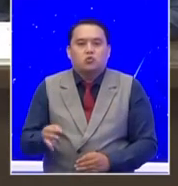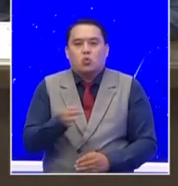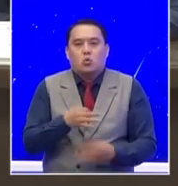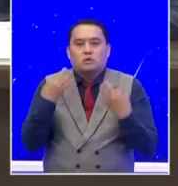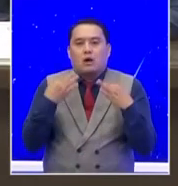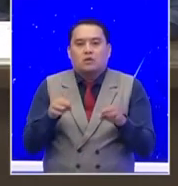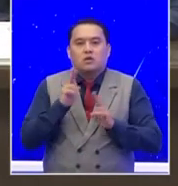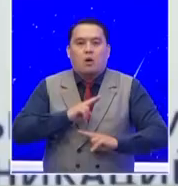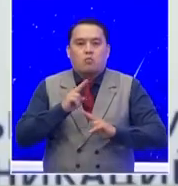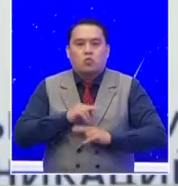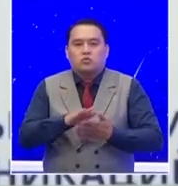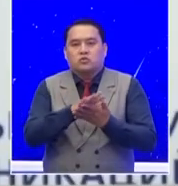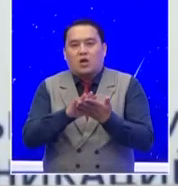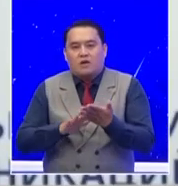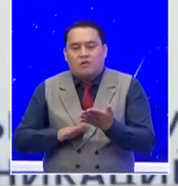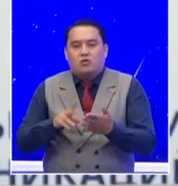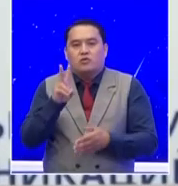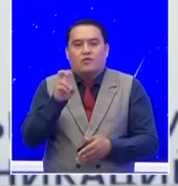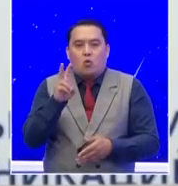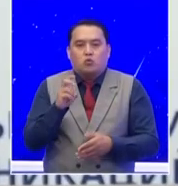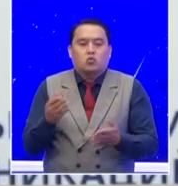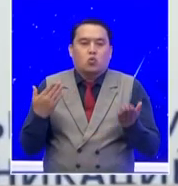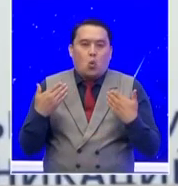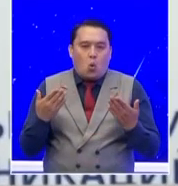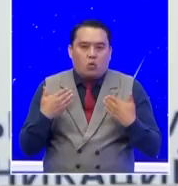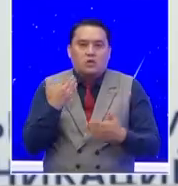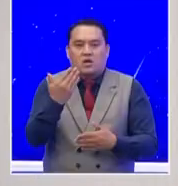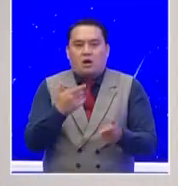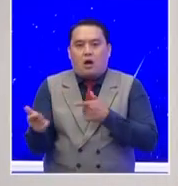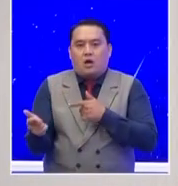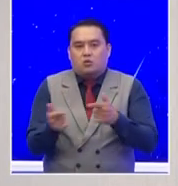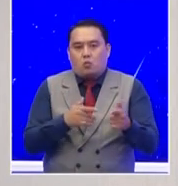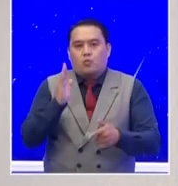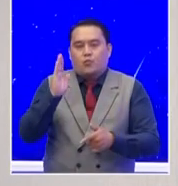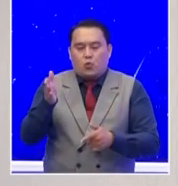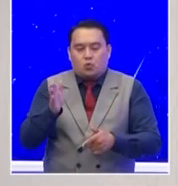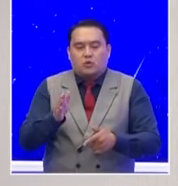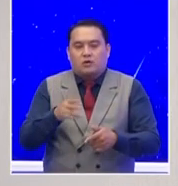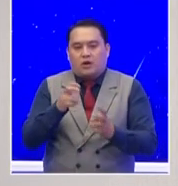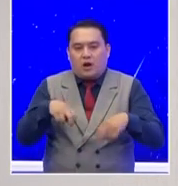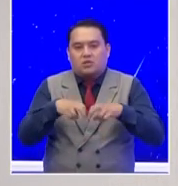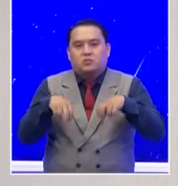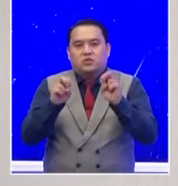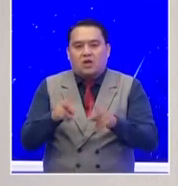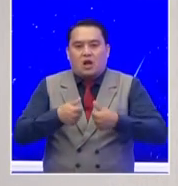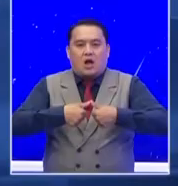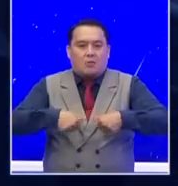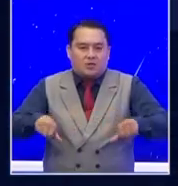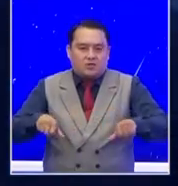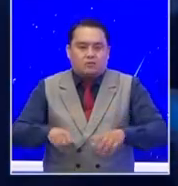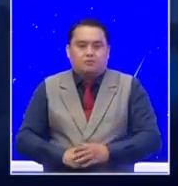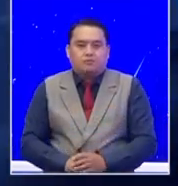разрешение работы подали заявки более 200 баз отдыха их готовность предстоящему сезону рассмотрит специальная комиссия